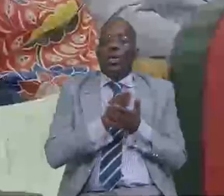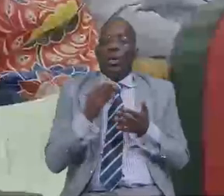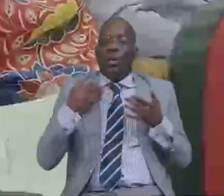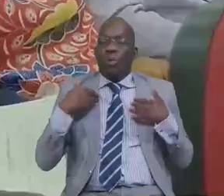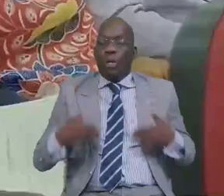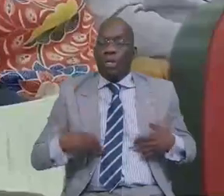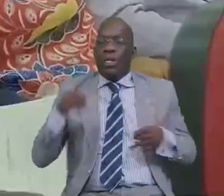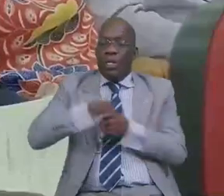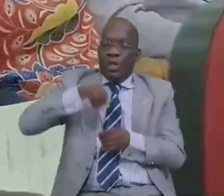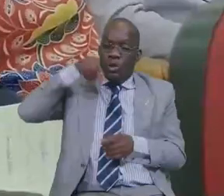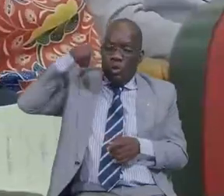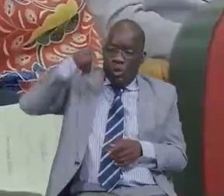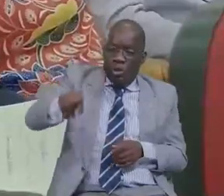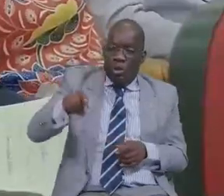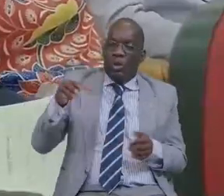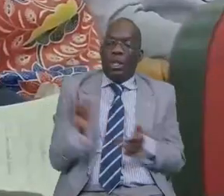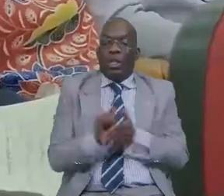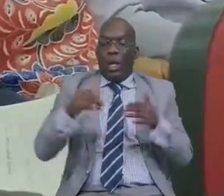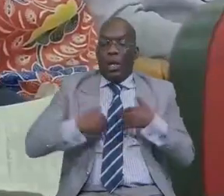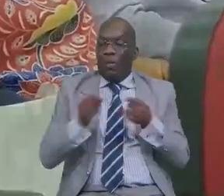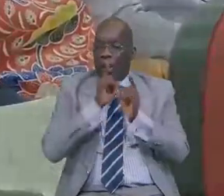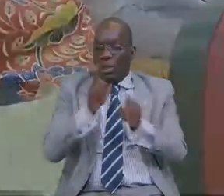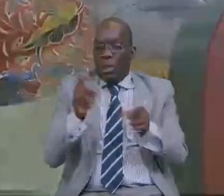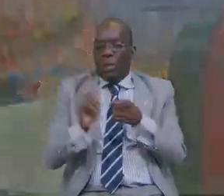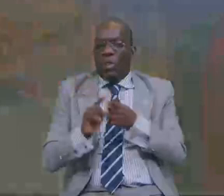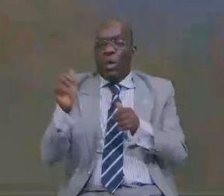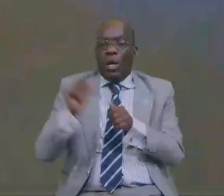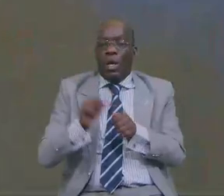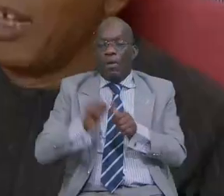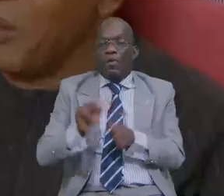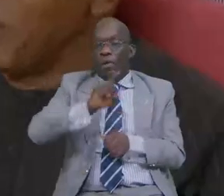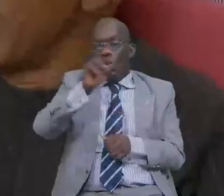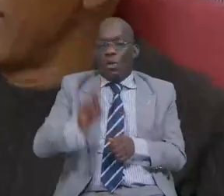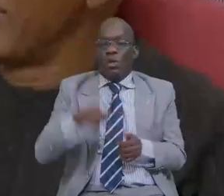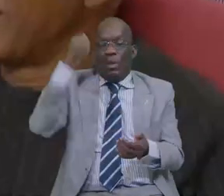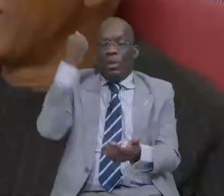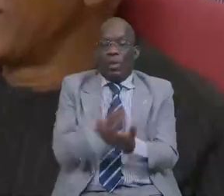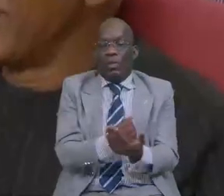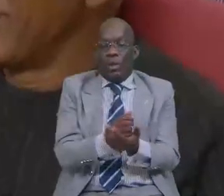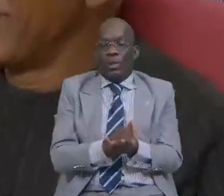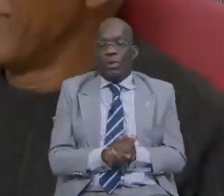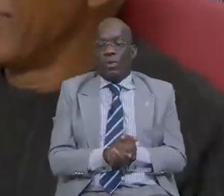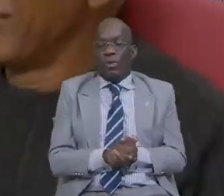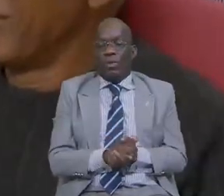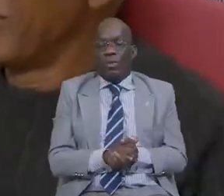qui a des réponses à toutes les questions. Amen.